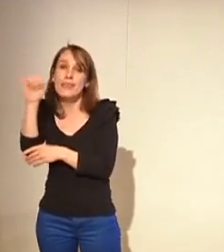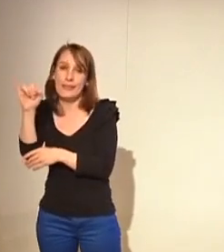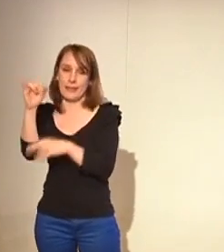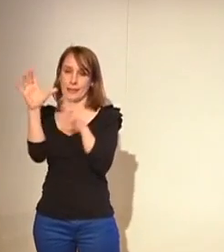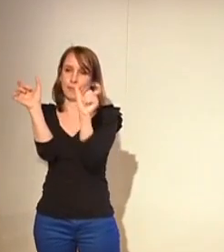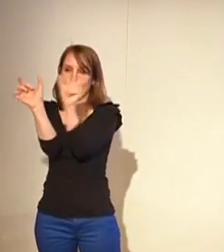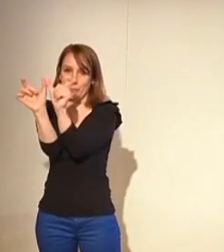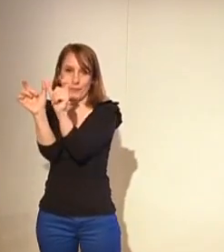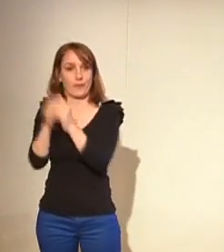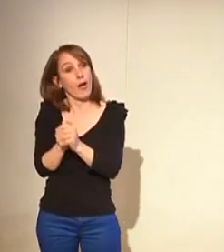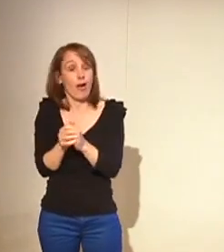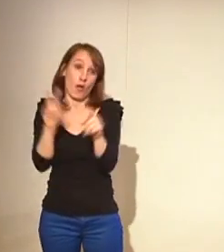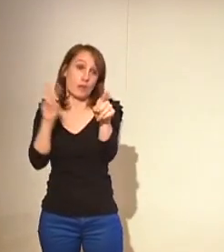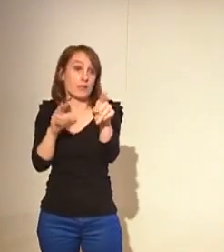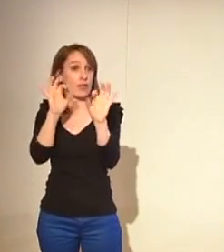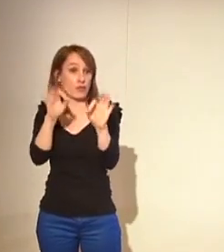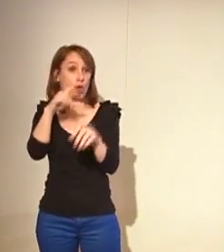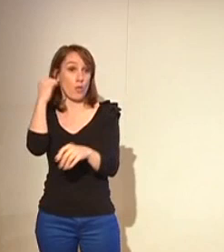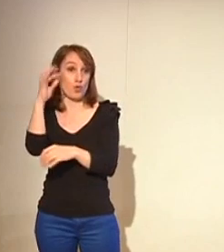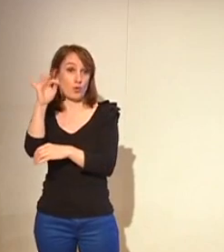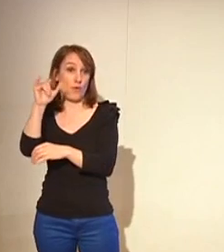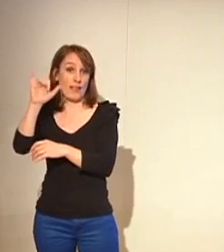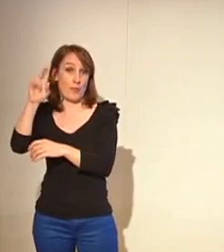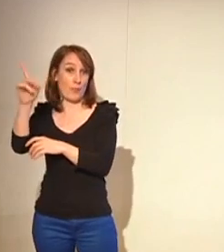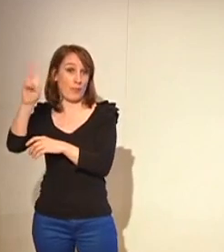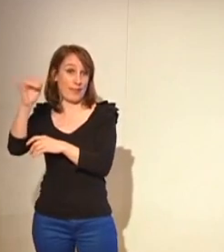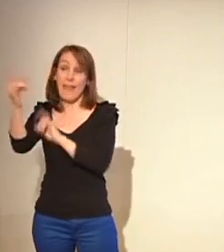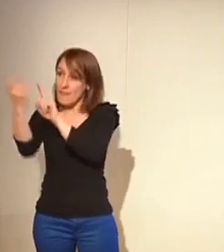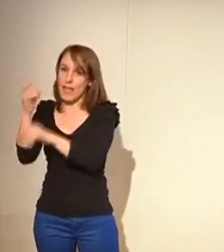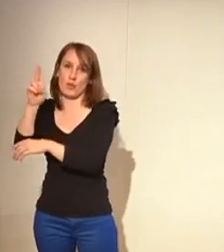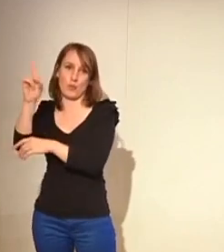plusip de fois plus concerné très